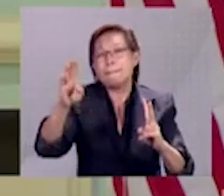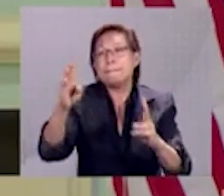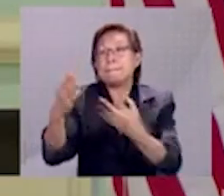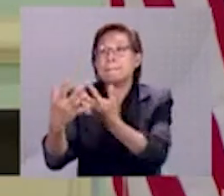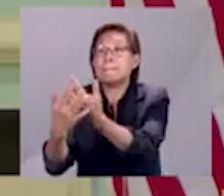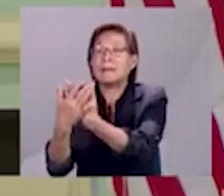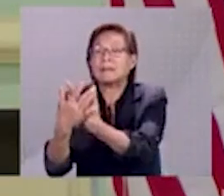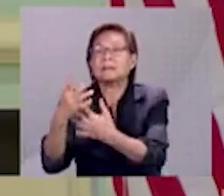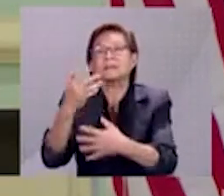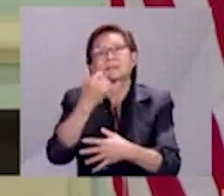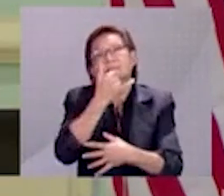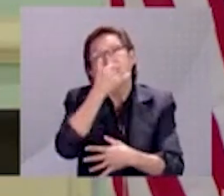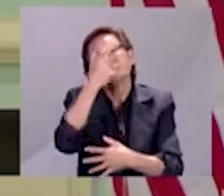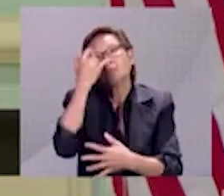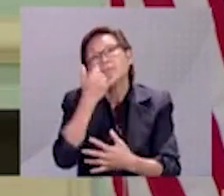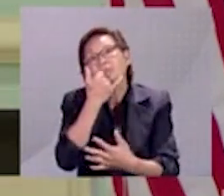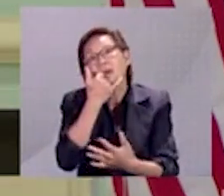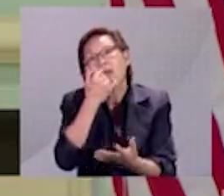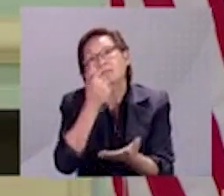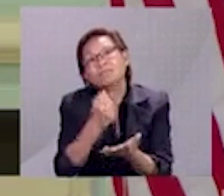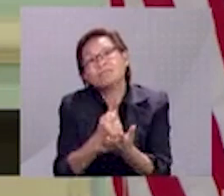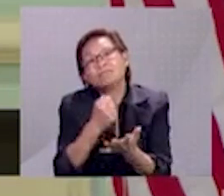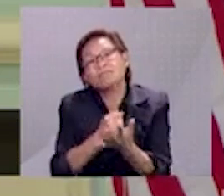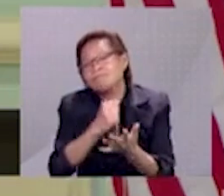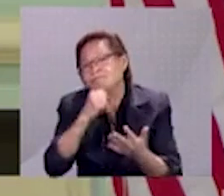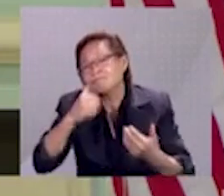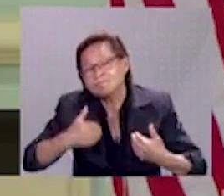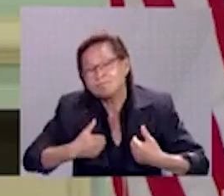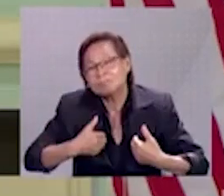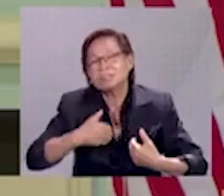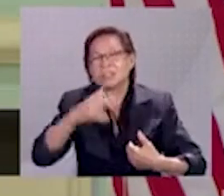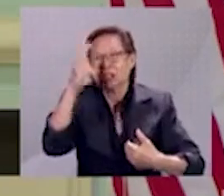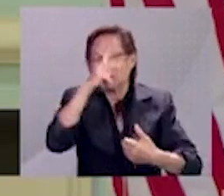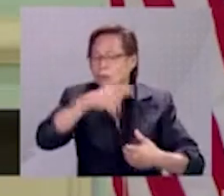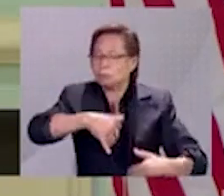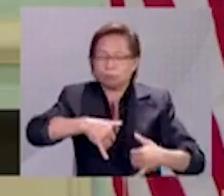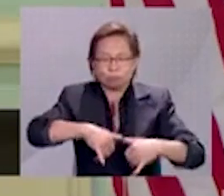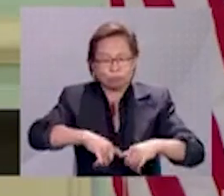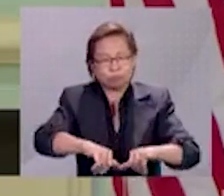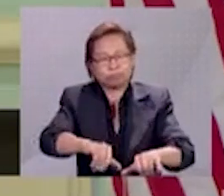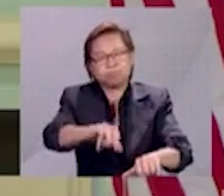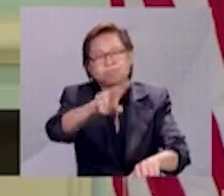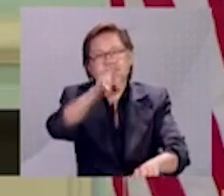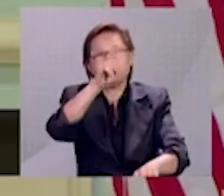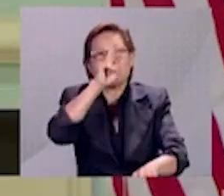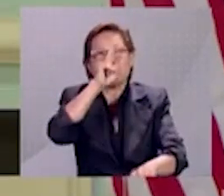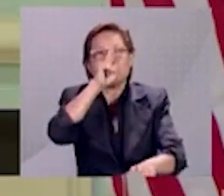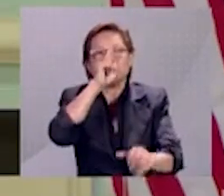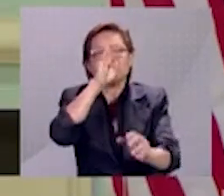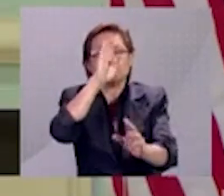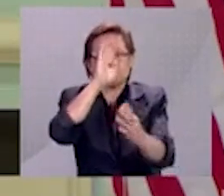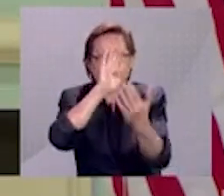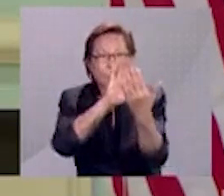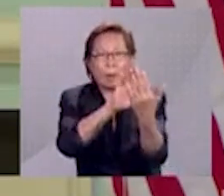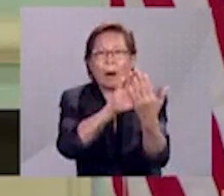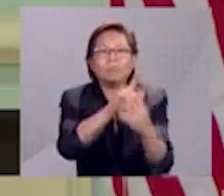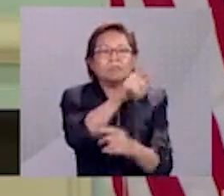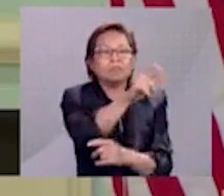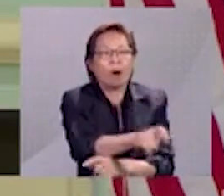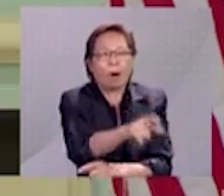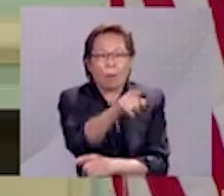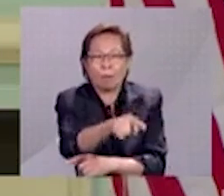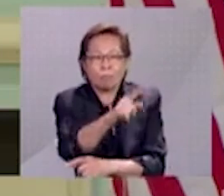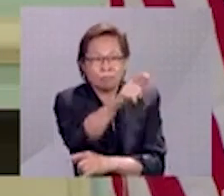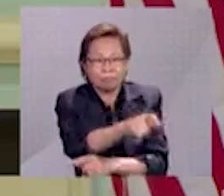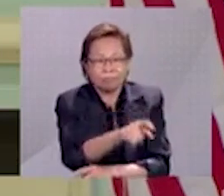imigresen. Kerajaan akan terus mengambil tindakan tegas terhadap mana-mana pihak yang cuba